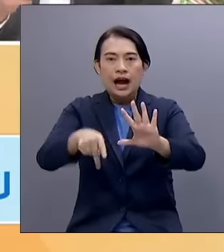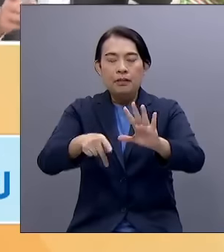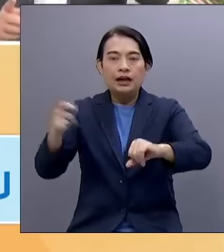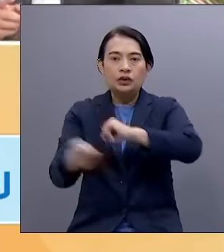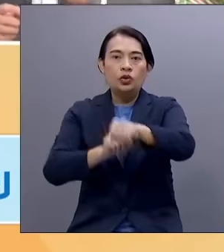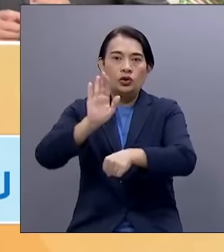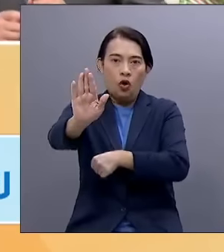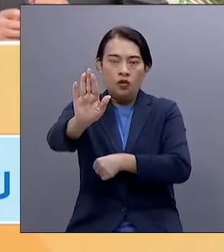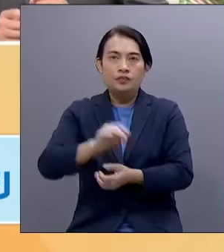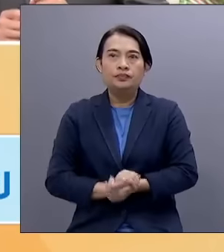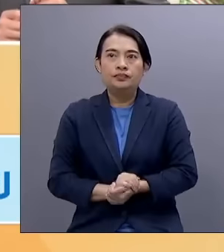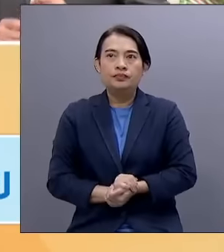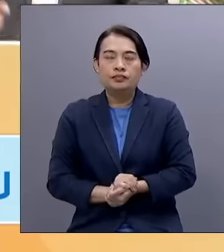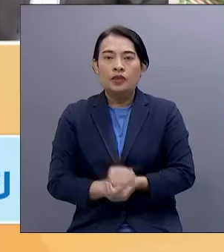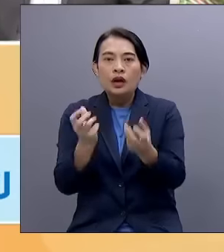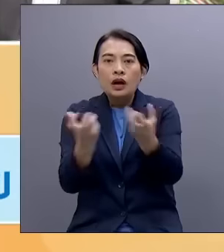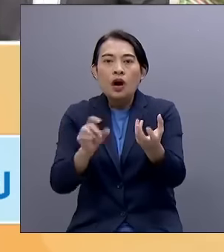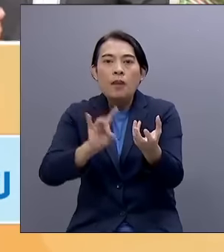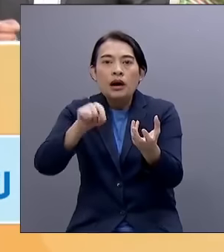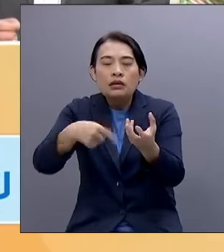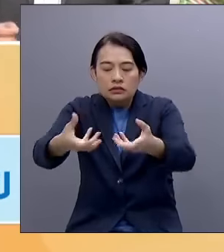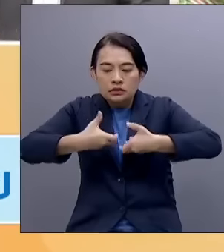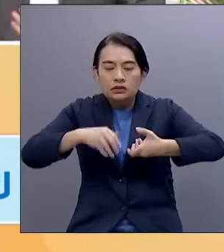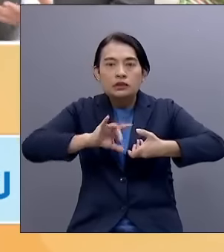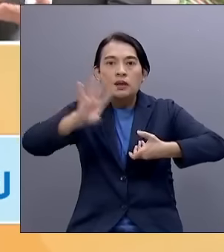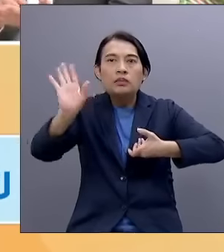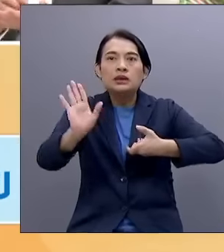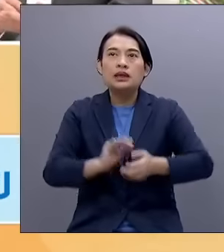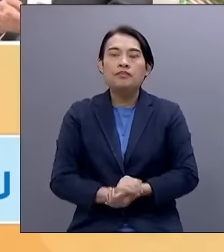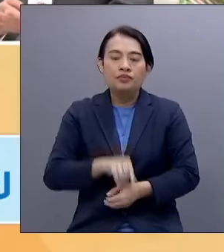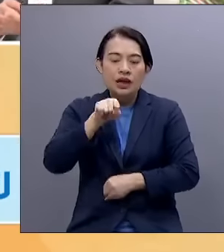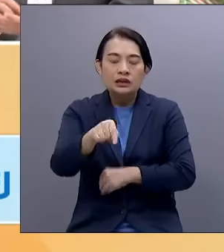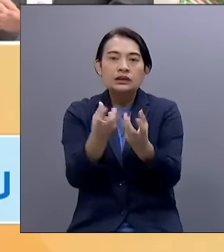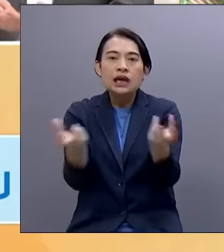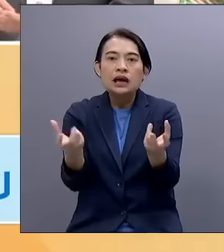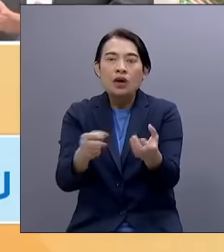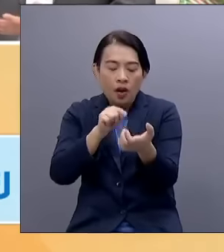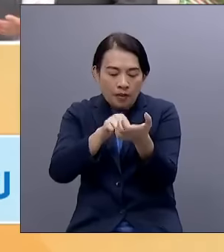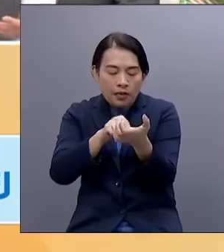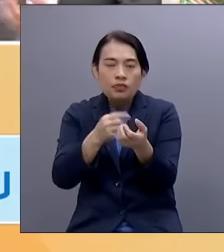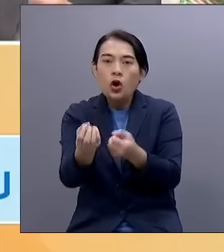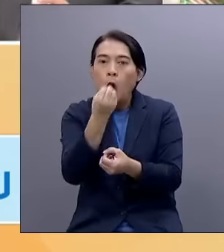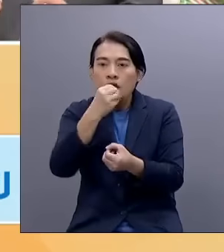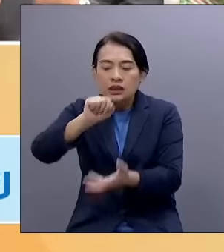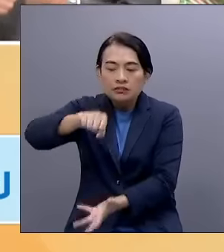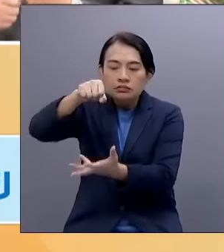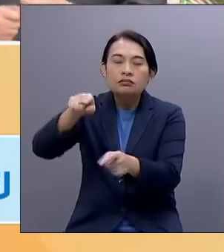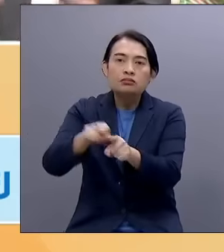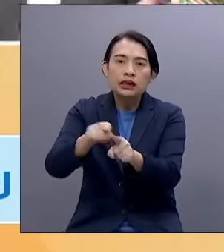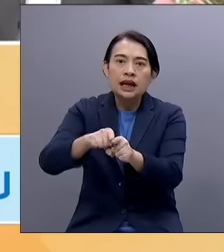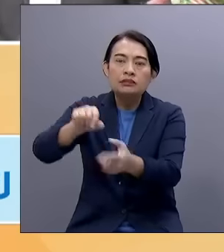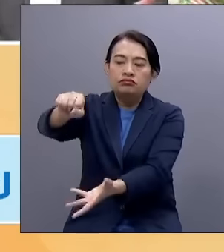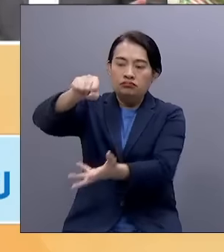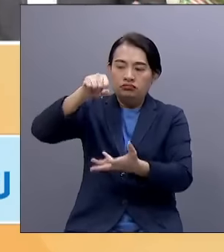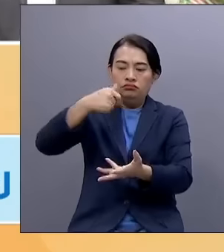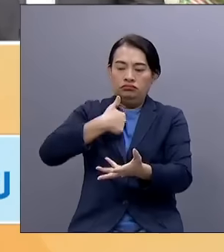ไม่ไม่ใช่ว่าจะแค่ส่งของแบบนี้อย่างเดียวนะเคยเคยได้ยินข่าวมั้ยสั่งของวี่ไอพวกอาหารเนี่ย Foodี่มาส่งพอมาส่งเสร็จ